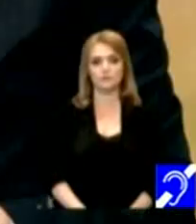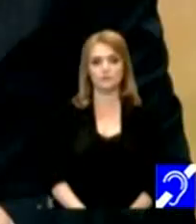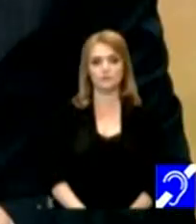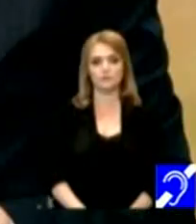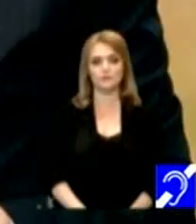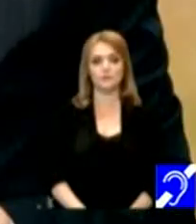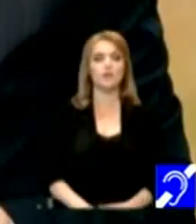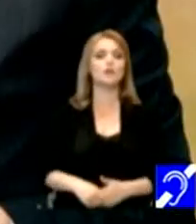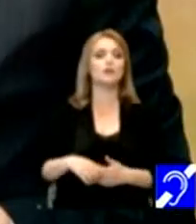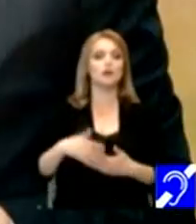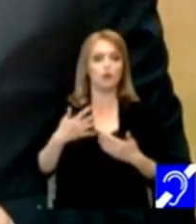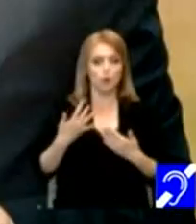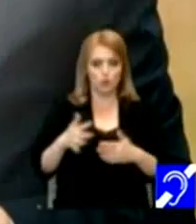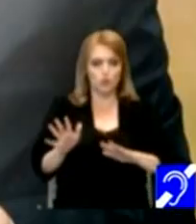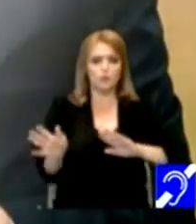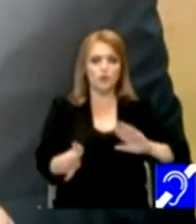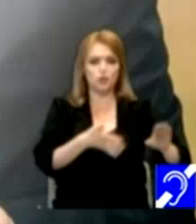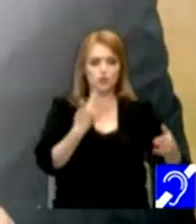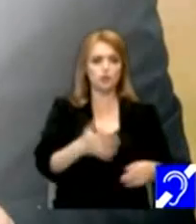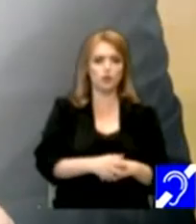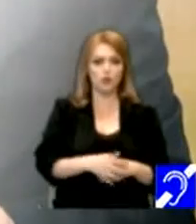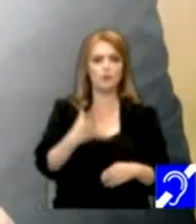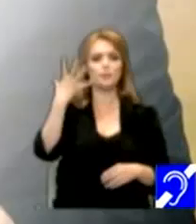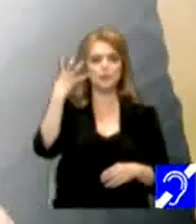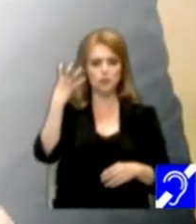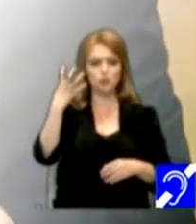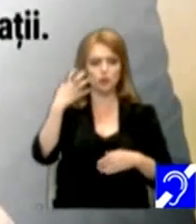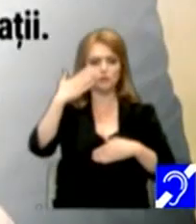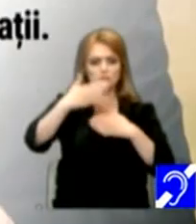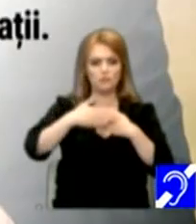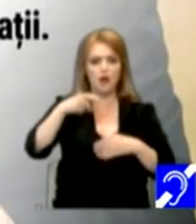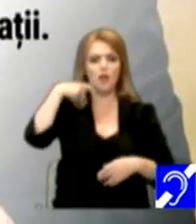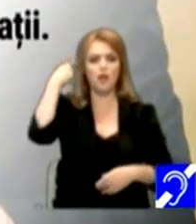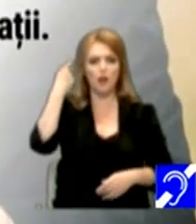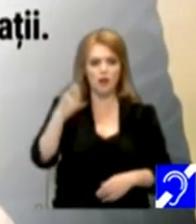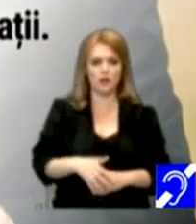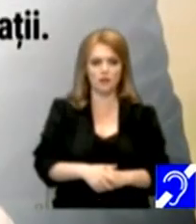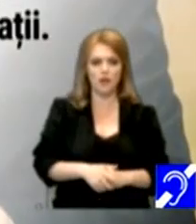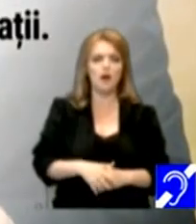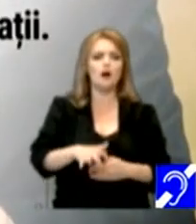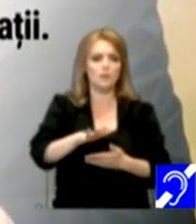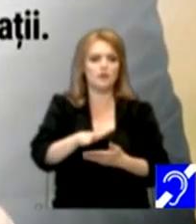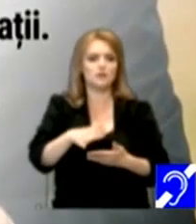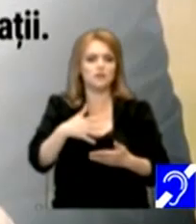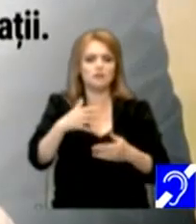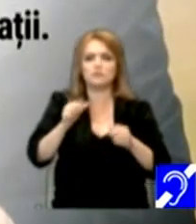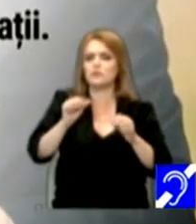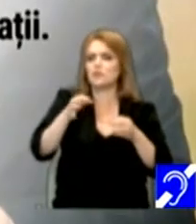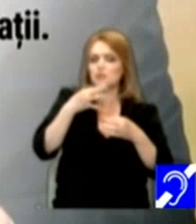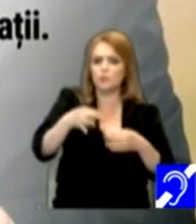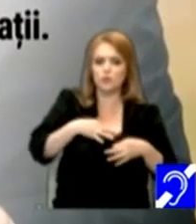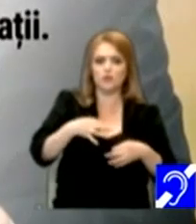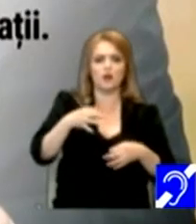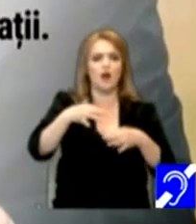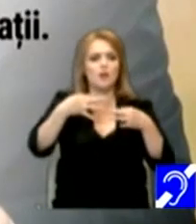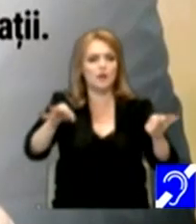Sunt peste 5 secole în care povestea sa de glorie continuă să inspire oamenii de pe această palmă de pământ. Să ne spună că libertatea